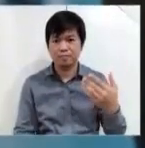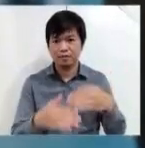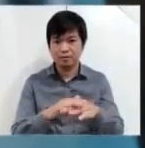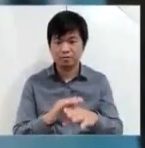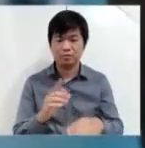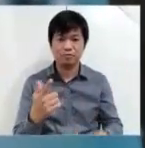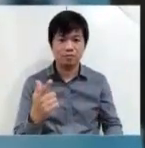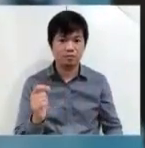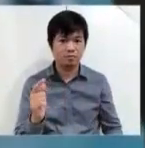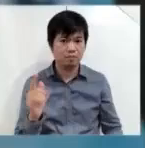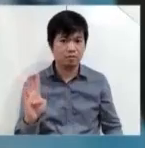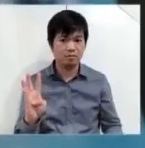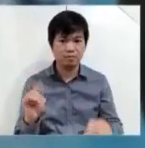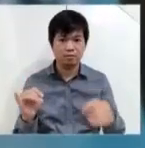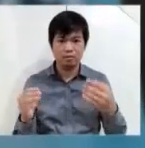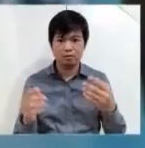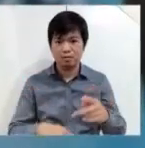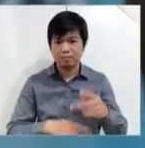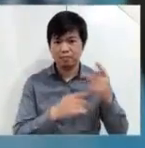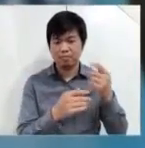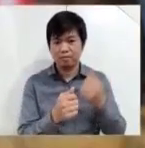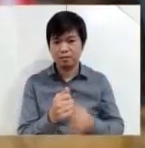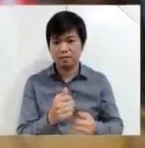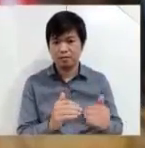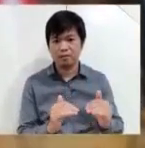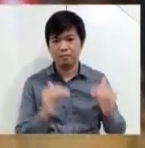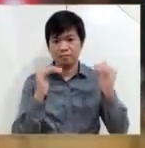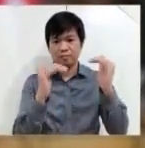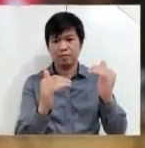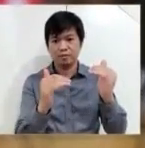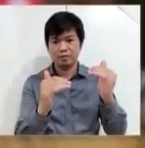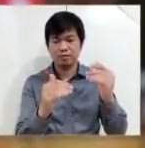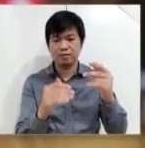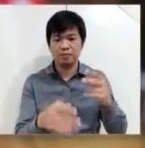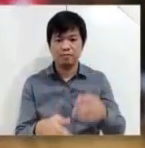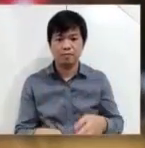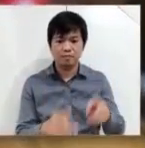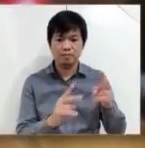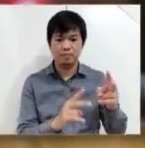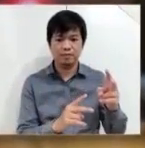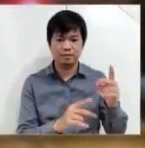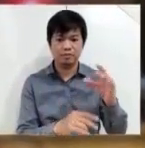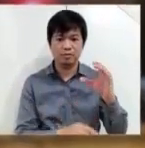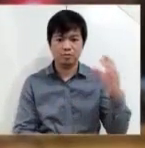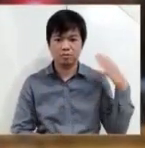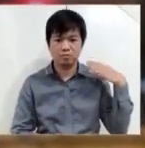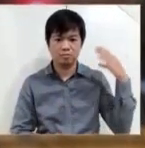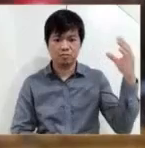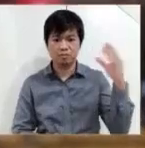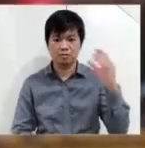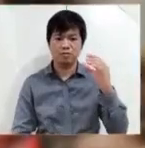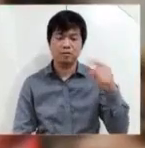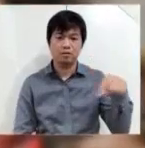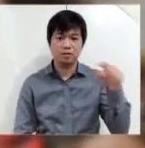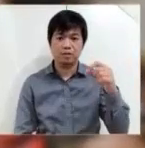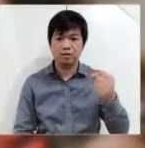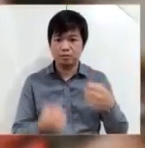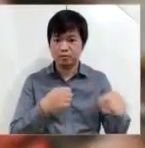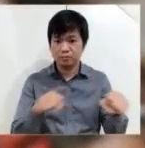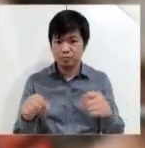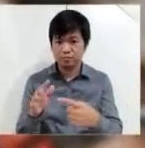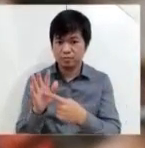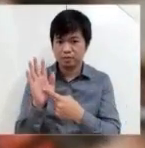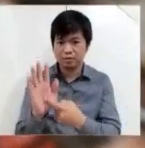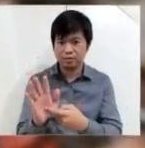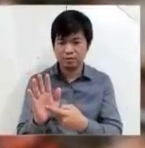bilang Director of Volleyball Operations ng Akari Chargers at next led Chameleons. Ayon sa Akari Sports, mare-reveal daw soon ang mga bagong